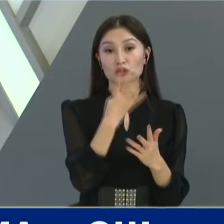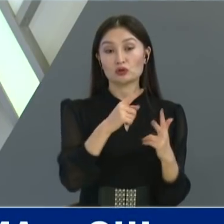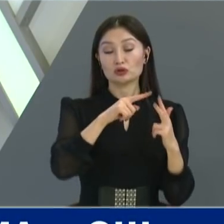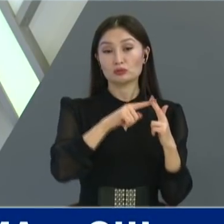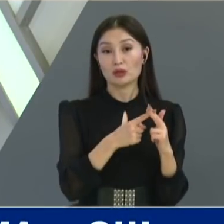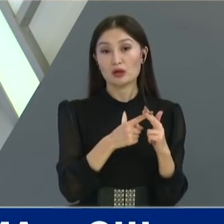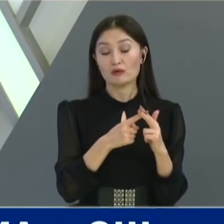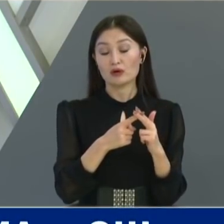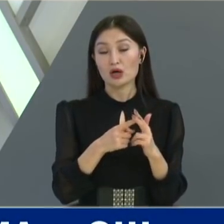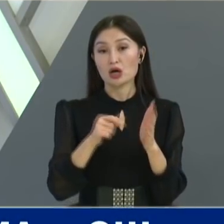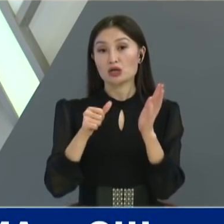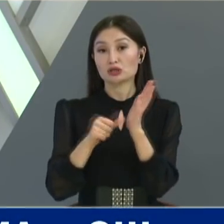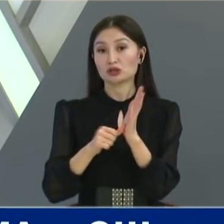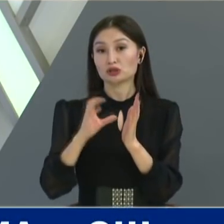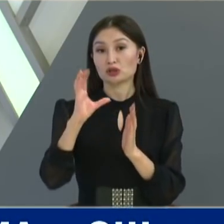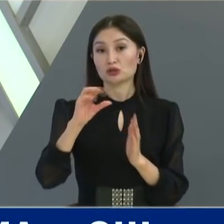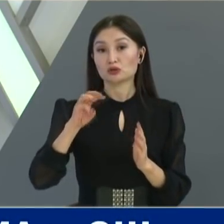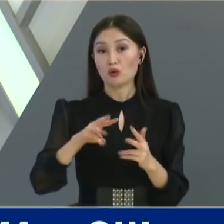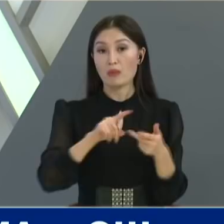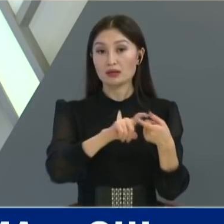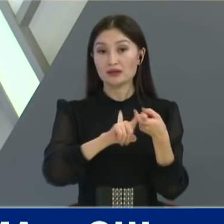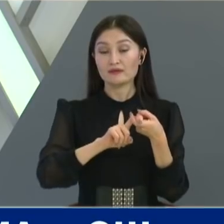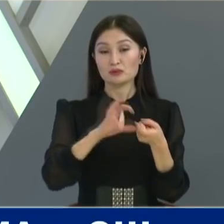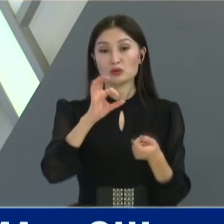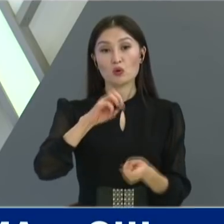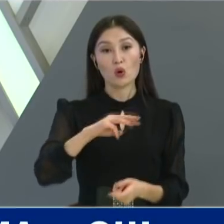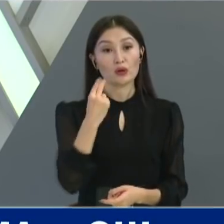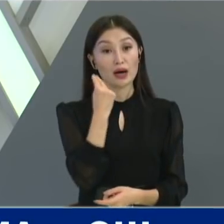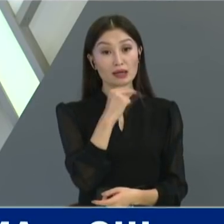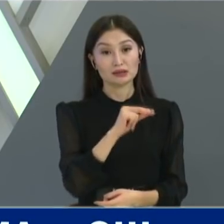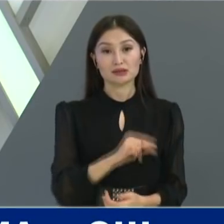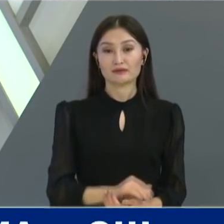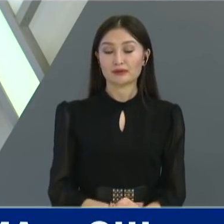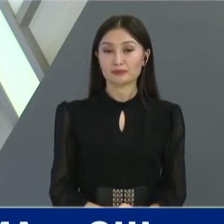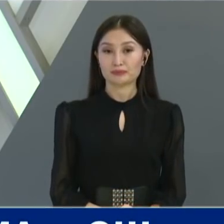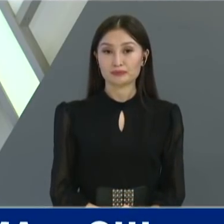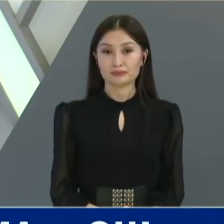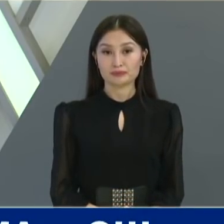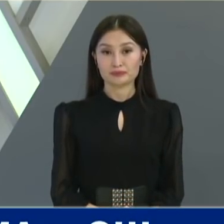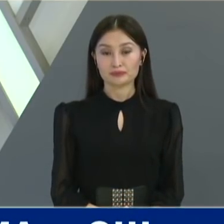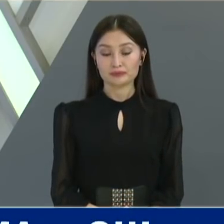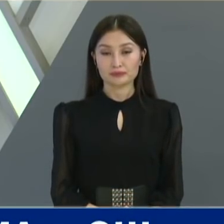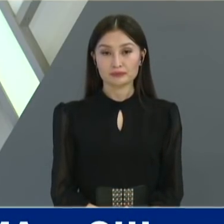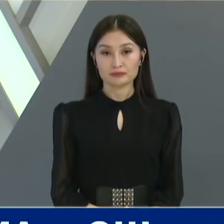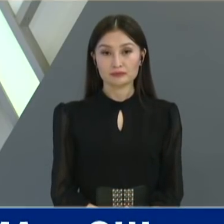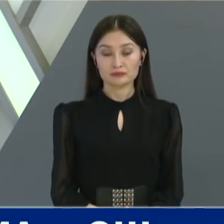до 6 сомов в зависимости от качества.